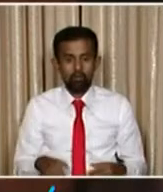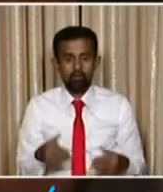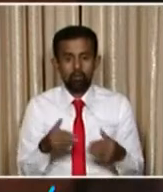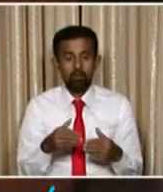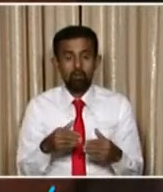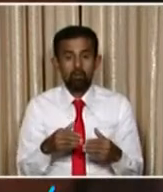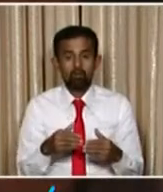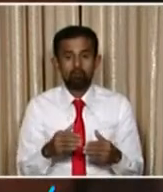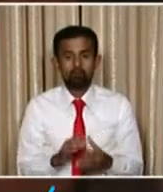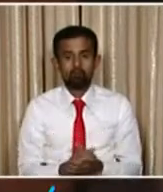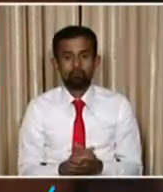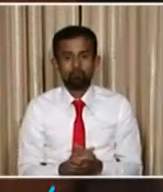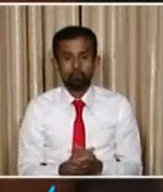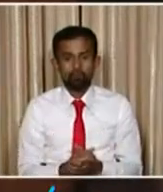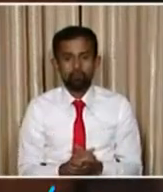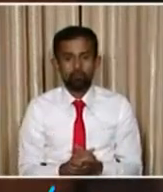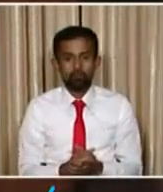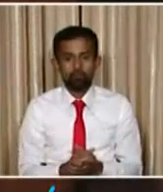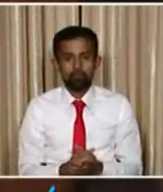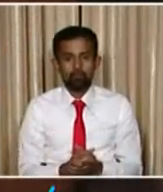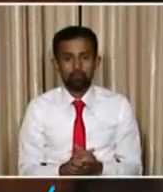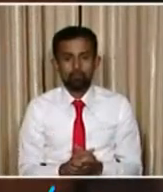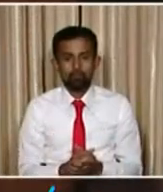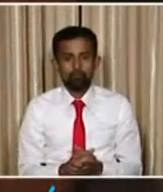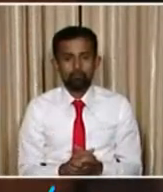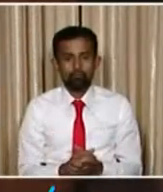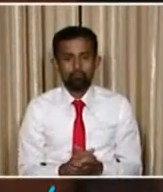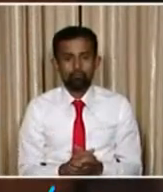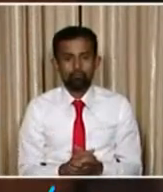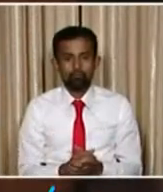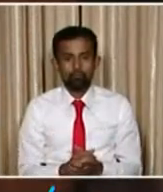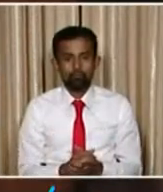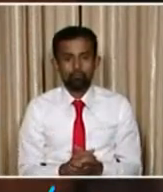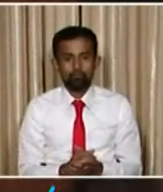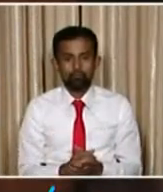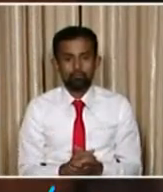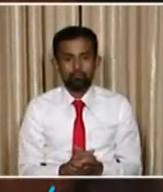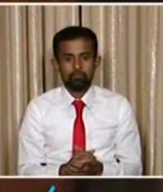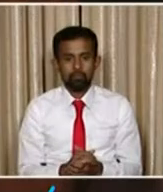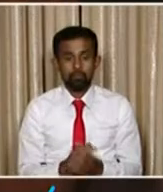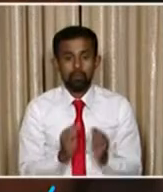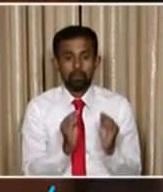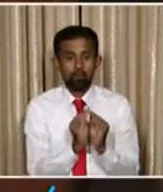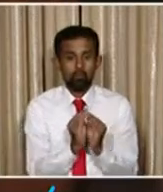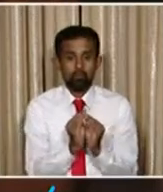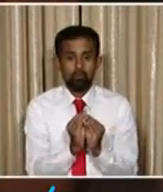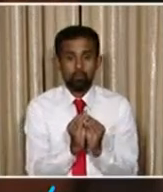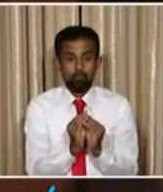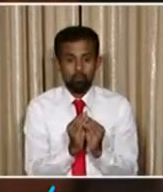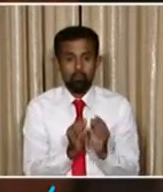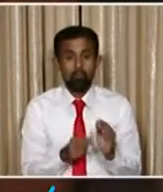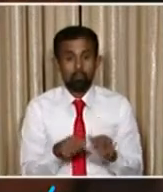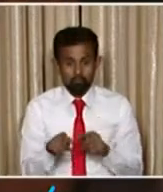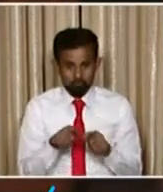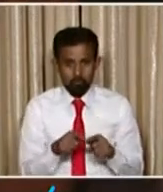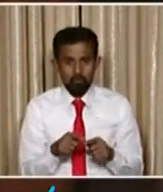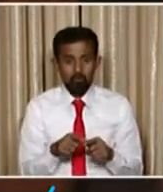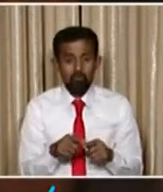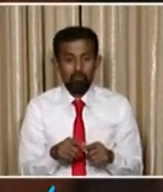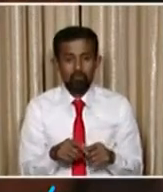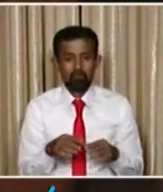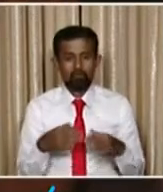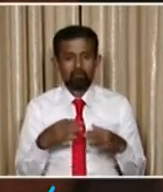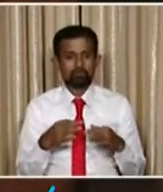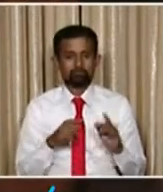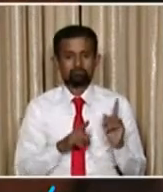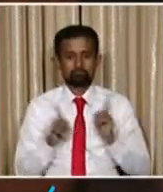You think you can give the same excuse this time? ඒ වගේම කියලා තියෙනවා අපේ රටේ තුල විදේශ පරීක්ෂණයක් අවශ්‍ය නැහැ. මොකද